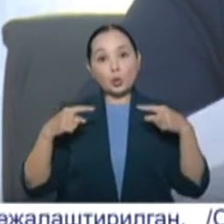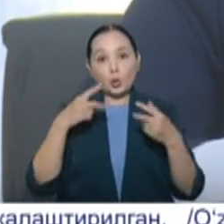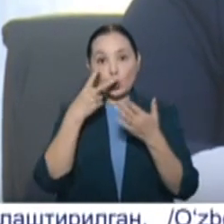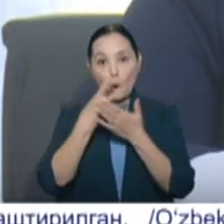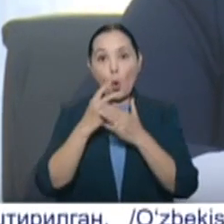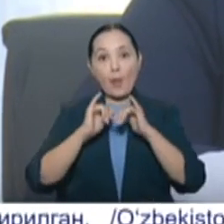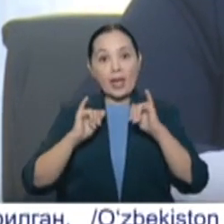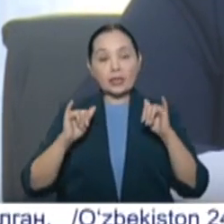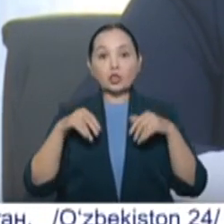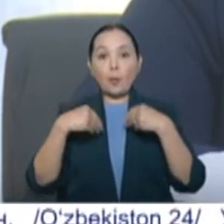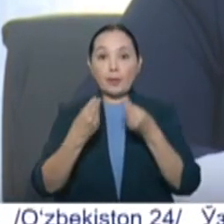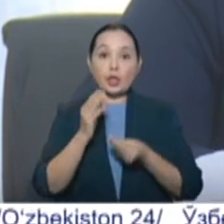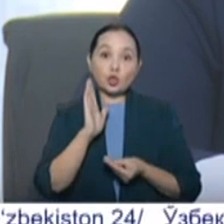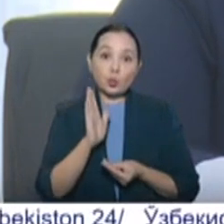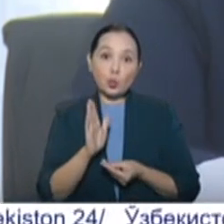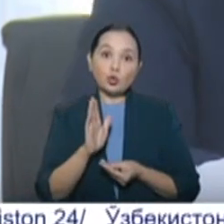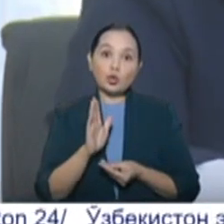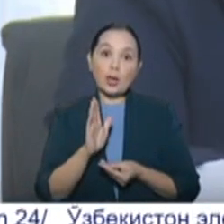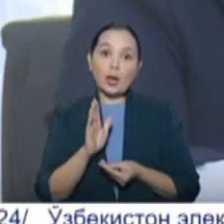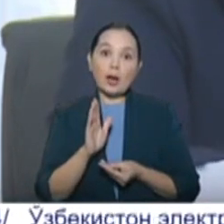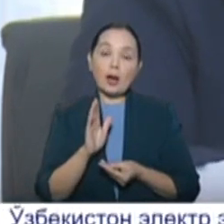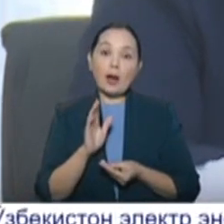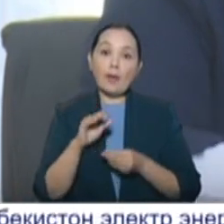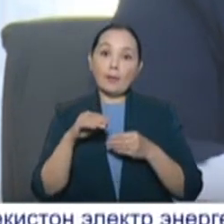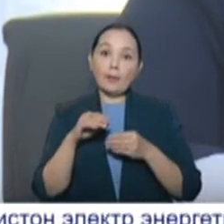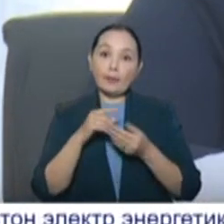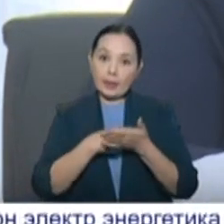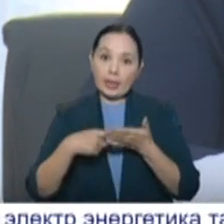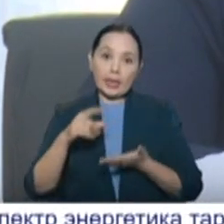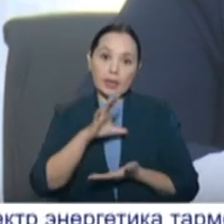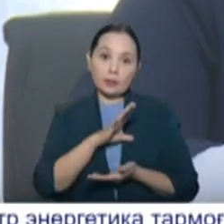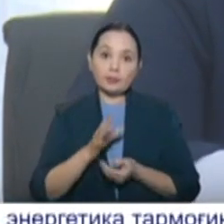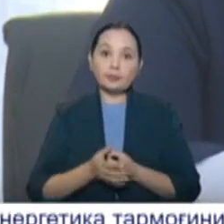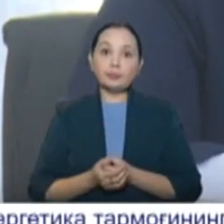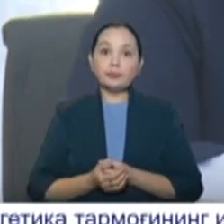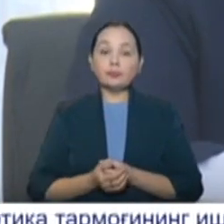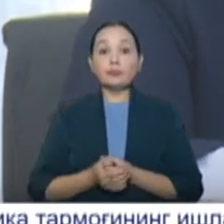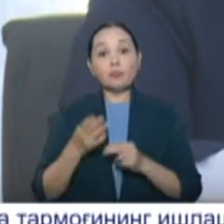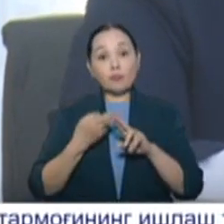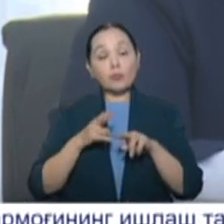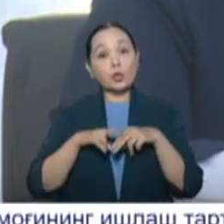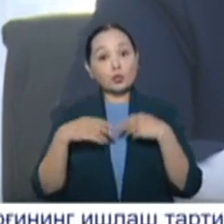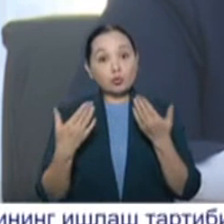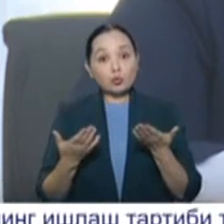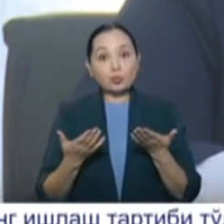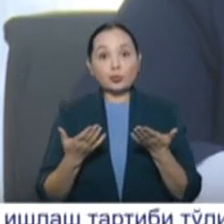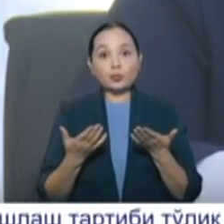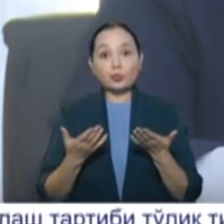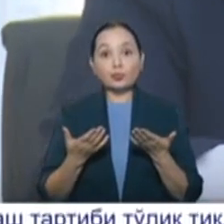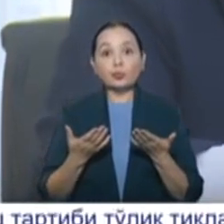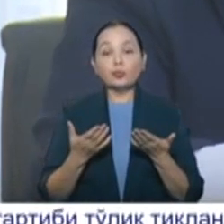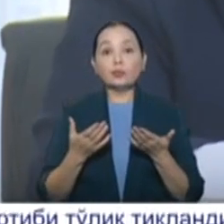va berish bo'yicha nima beradi bizga. Shu mana shu bo'yicha